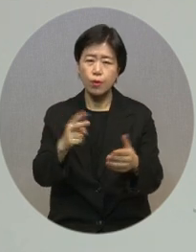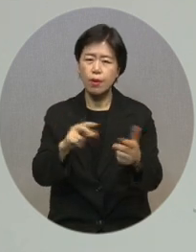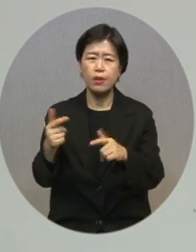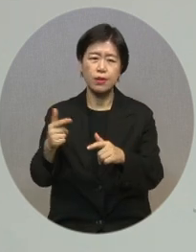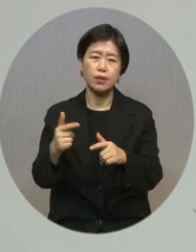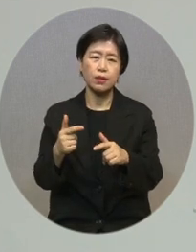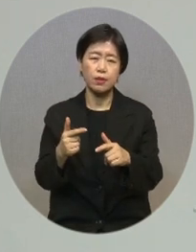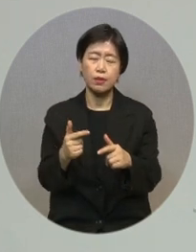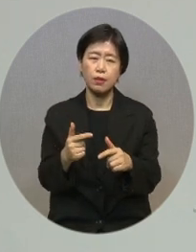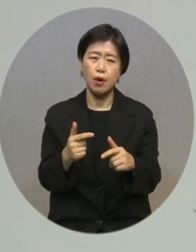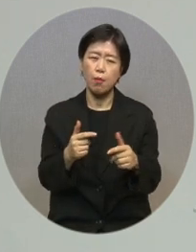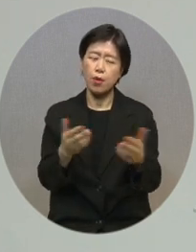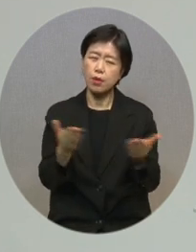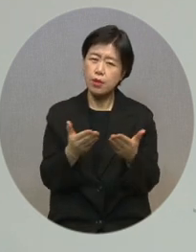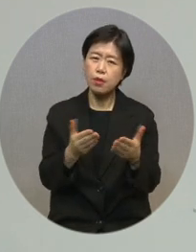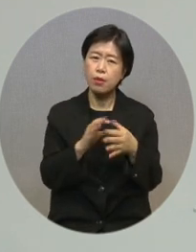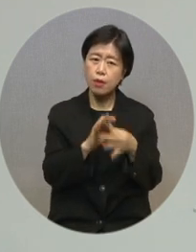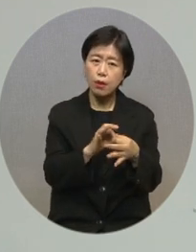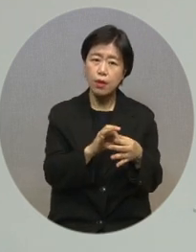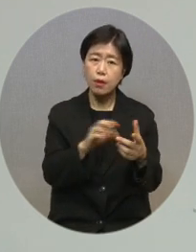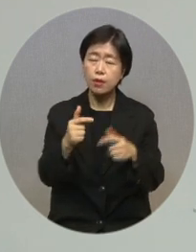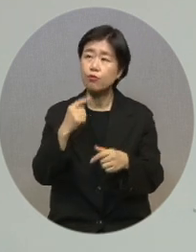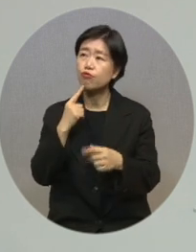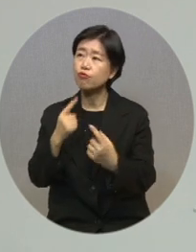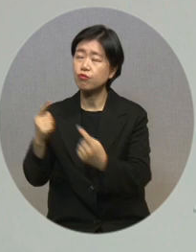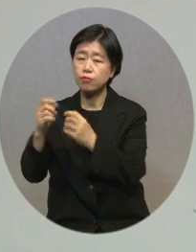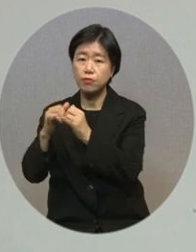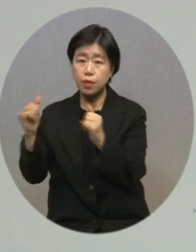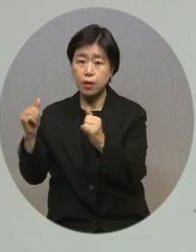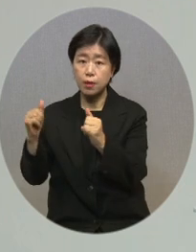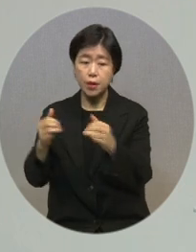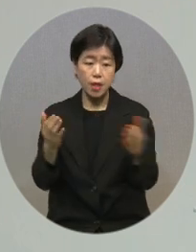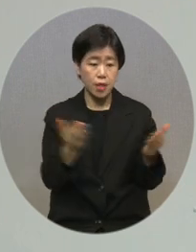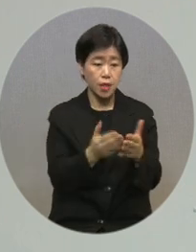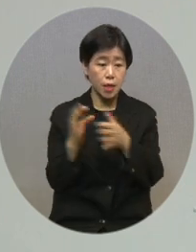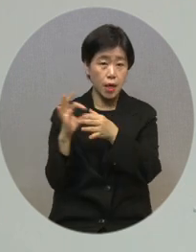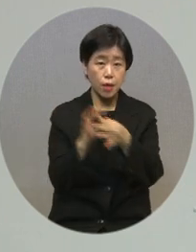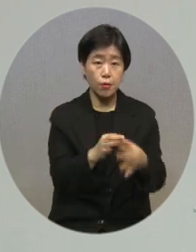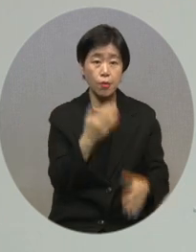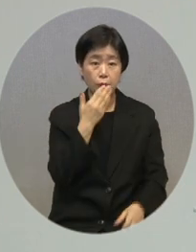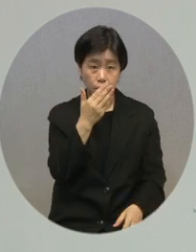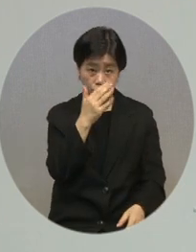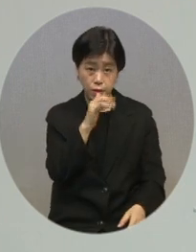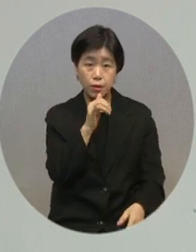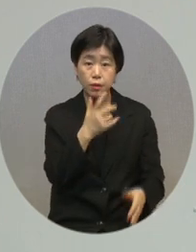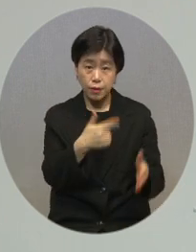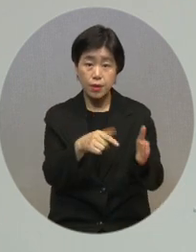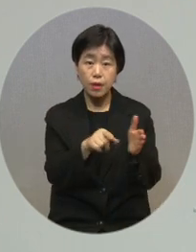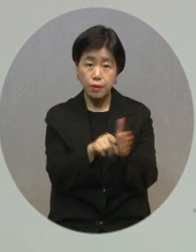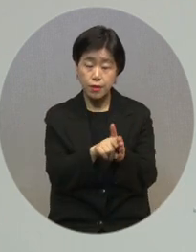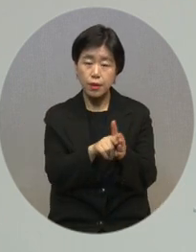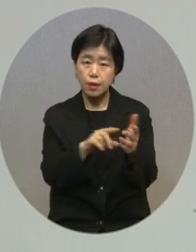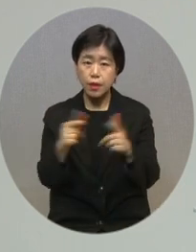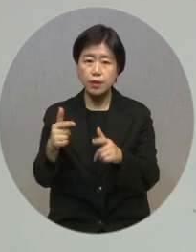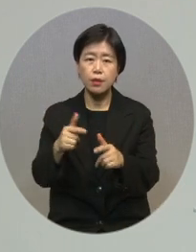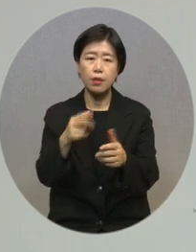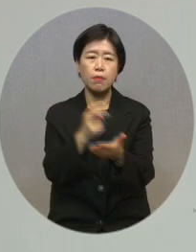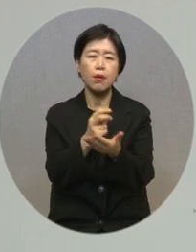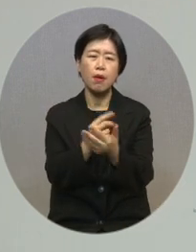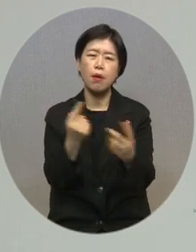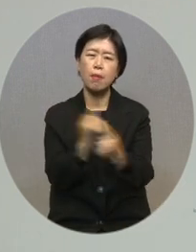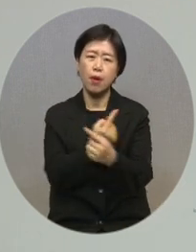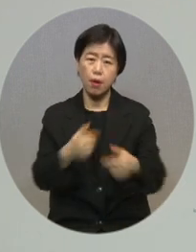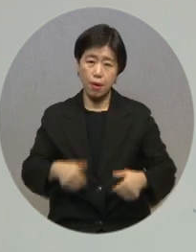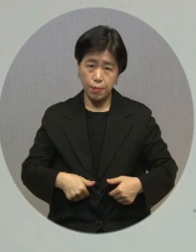해서 그 고령자들이 계속 그 고용을 할 수 있는 여건을 만들기 위해서 네. 거기 맞게 그 연공성 그 임금 체계